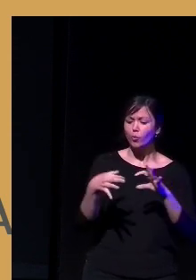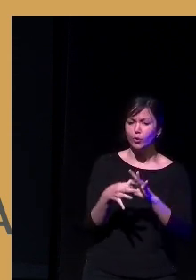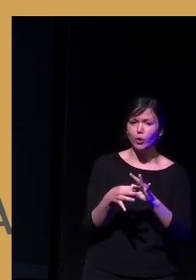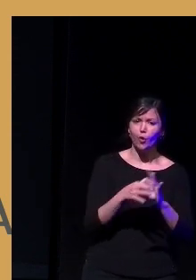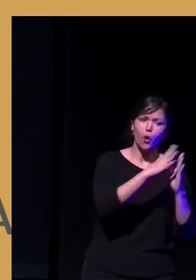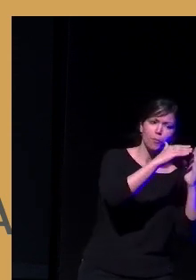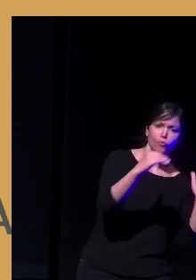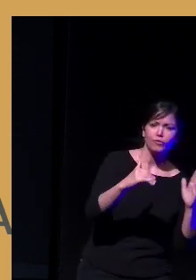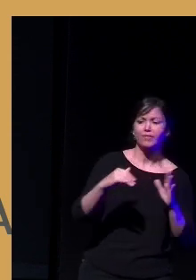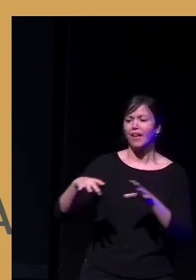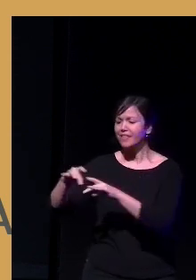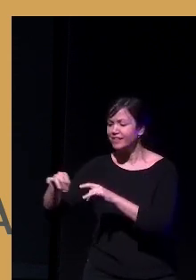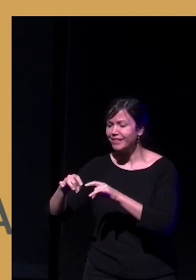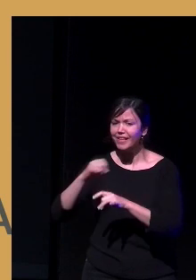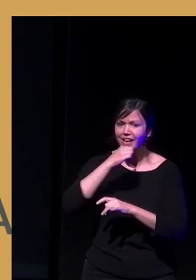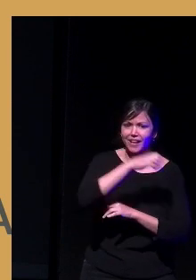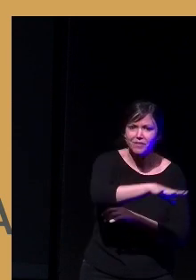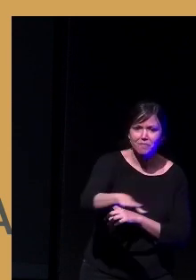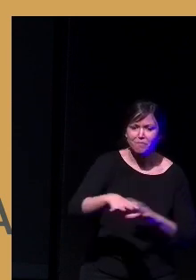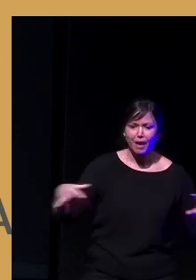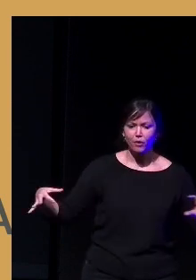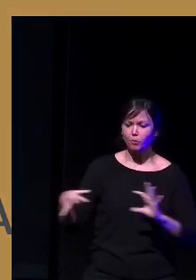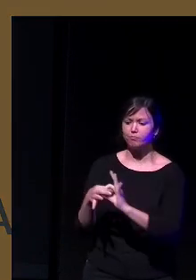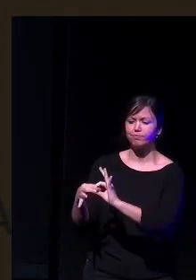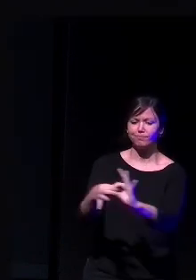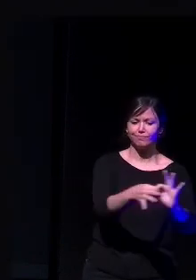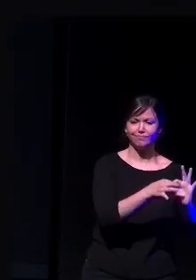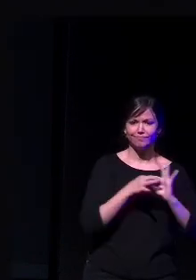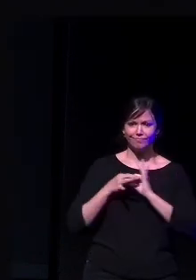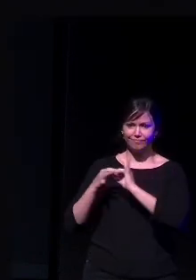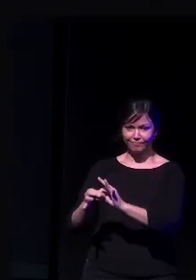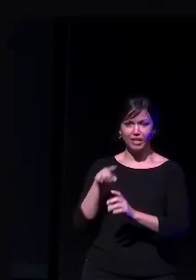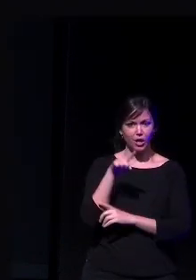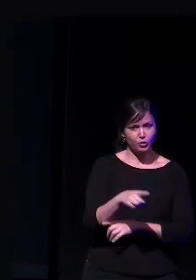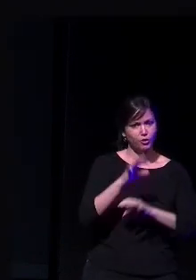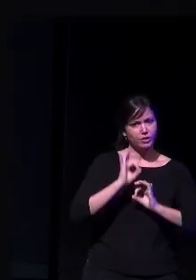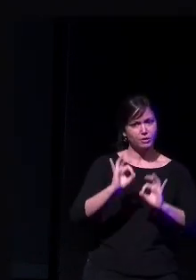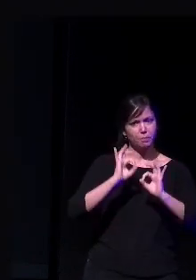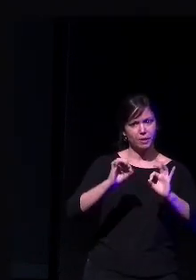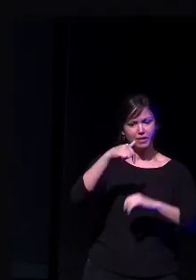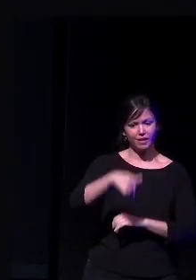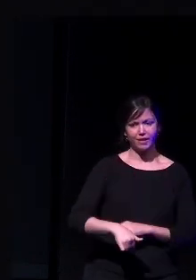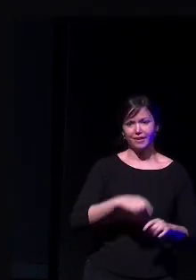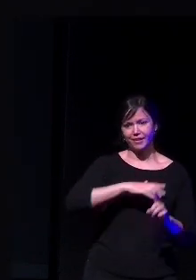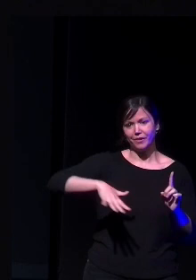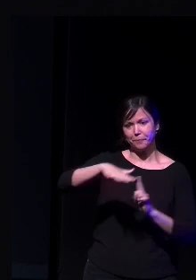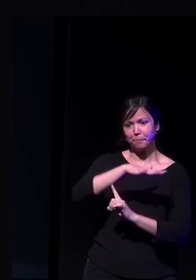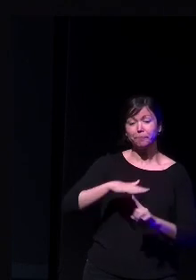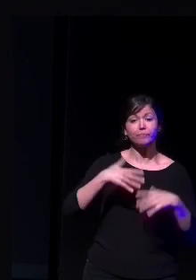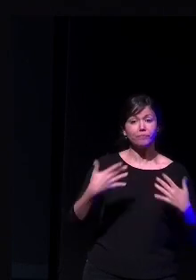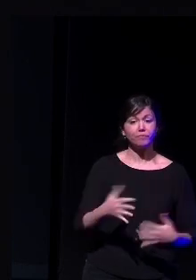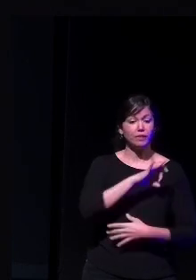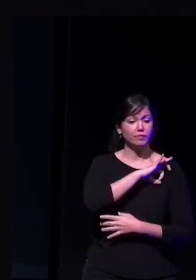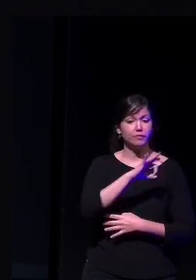de muntanyes, terra i mar. Aquest conjunt és el que el fa singular a la nostra demarcació. Lliurem ara el